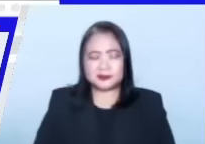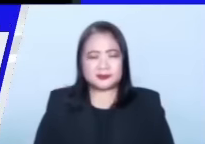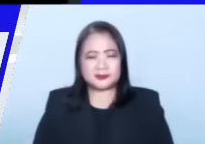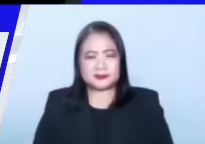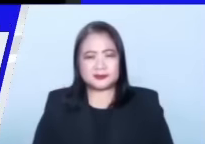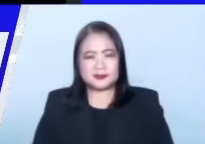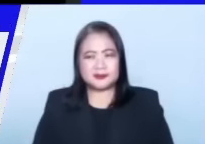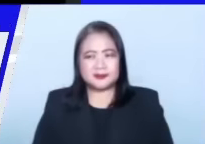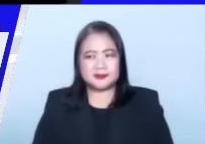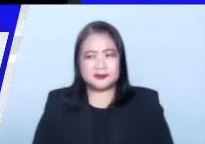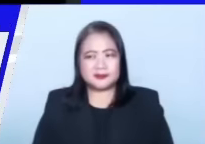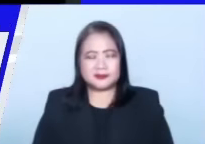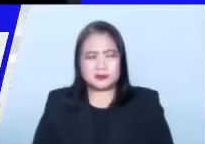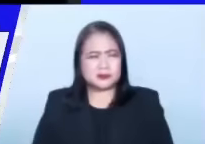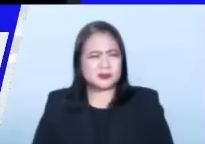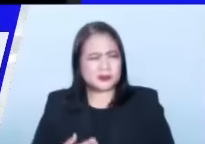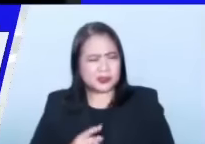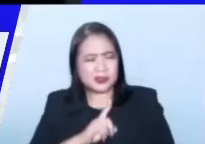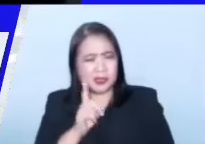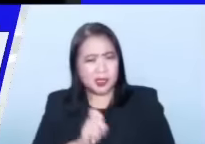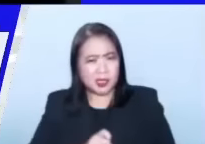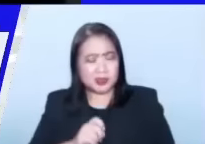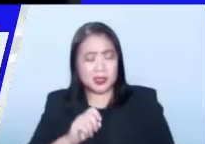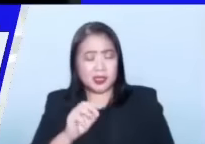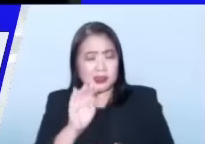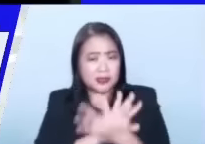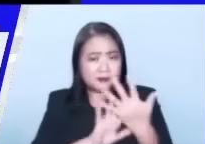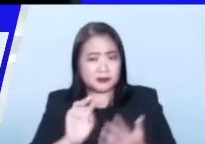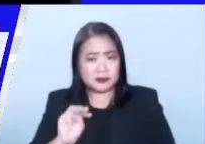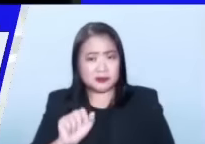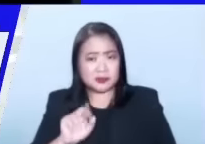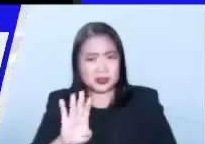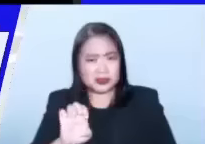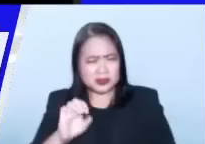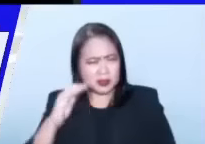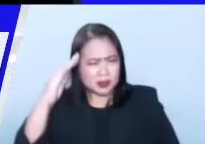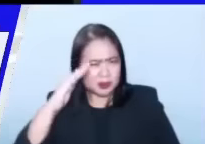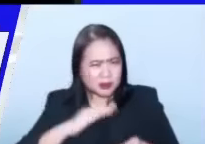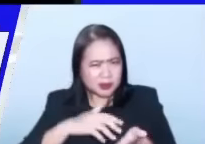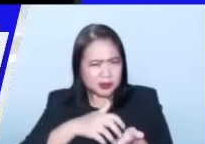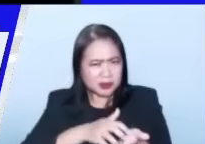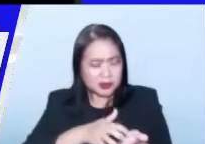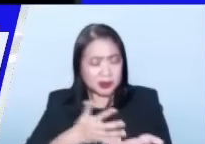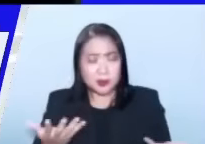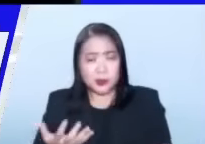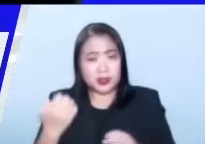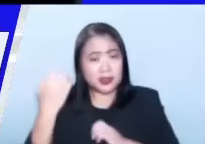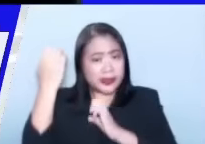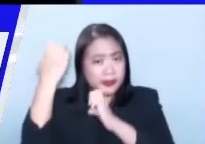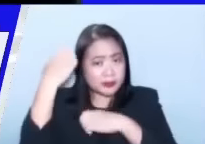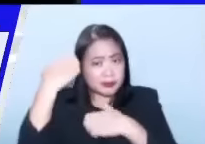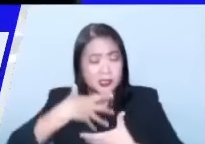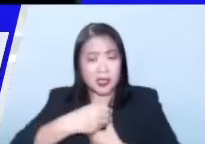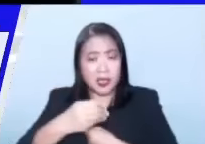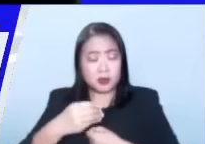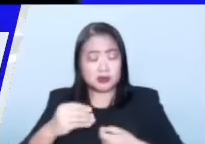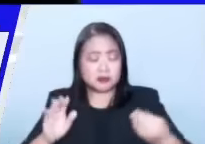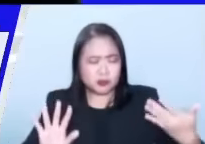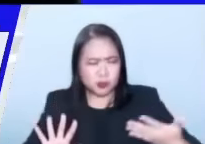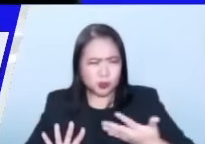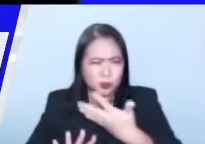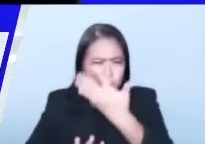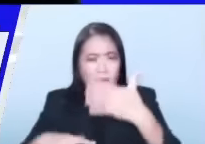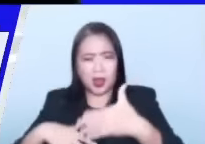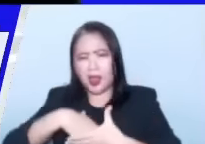Hihina na po ba itong si Bagyong Marcy at saka nasan po ito ngayon? At kailan po inaasang lalabas ng Philippine Air Responsibility itong si Marcy?